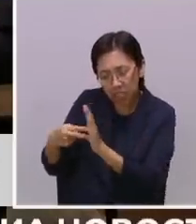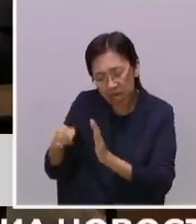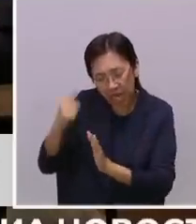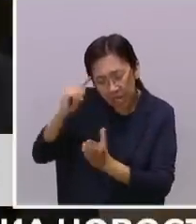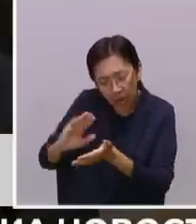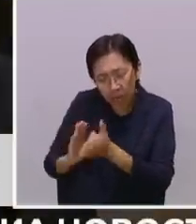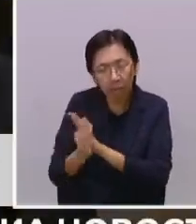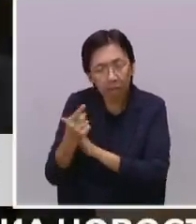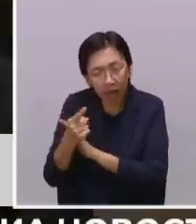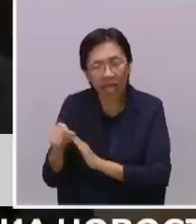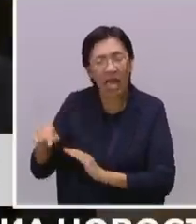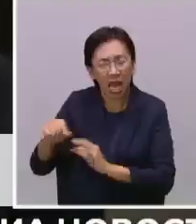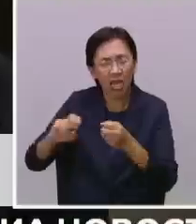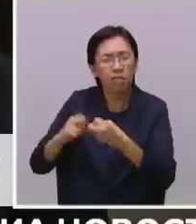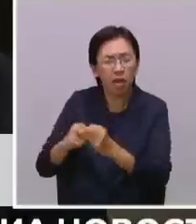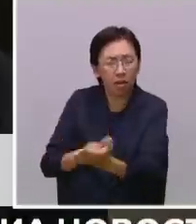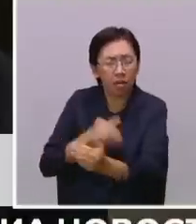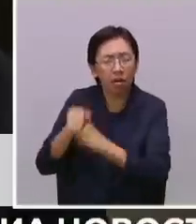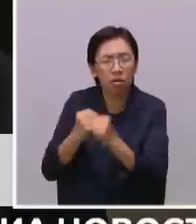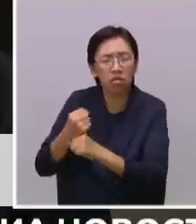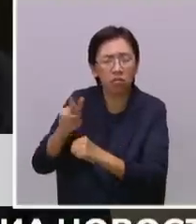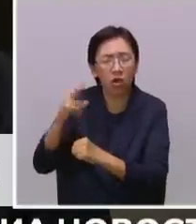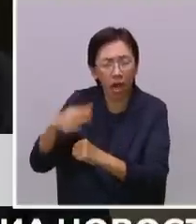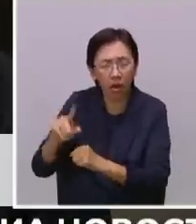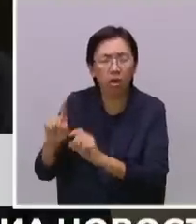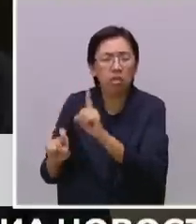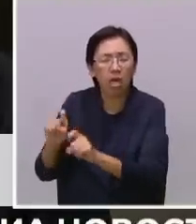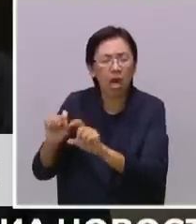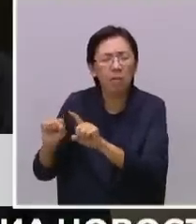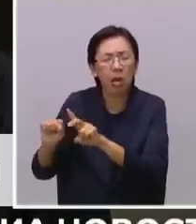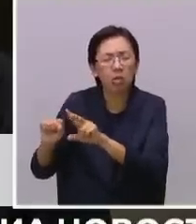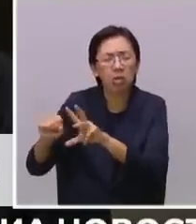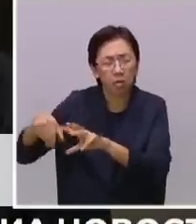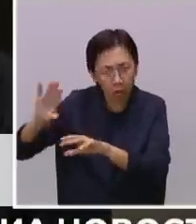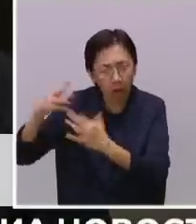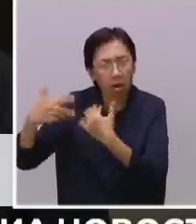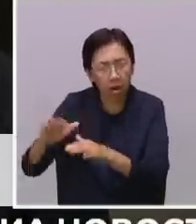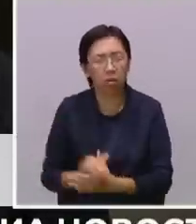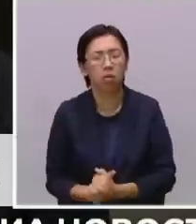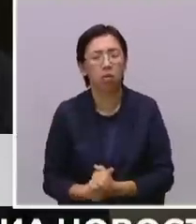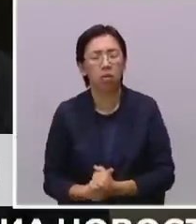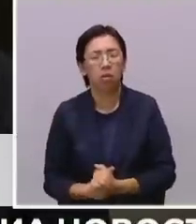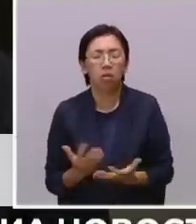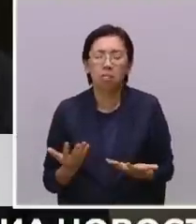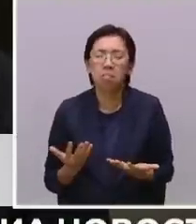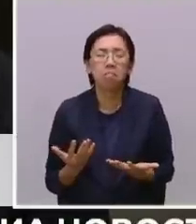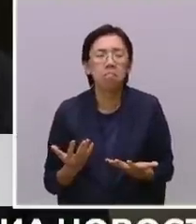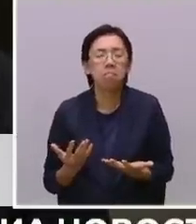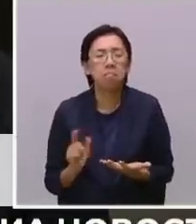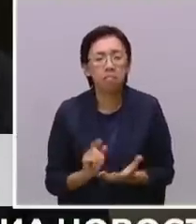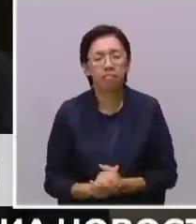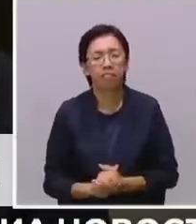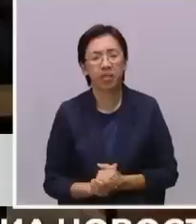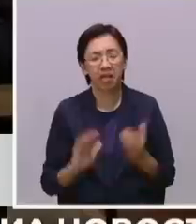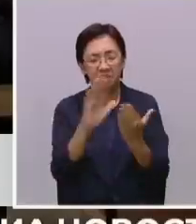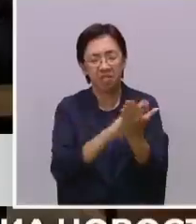เมืองซีเรียมีมา 12ปีแล้วนะคะมีผู้เสียชีวิตไปแล้วหลายแสนคนค่ะแล้วก็มีผู้เล่นทรงอิทธิพลจาก